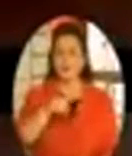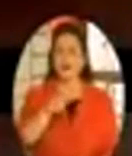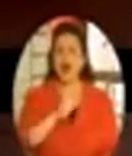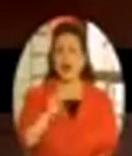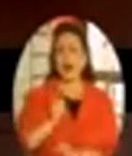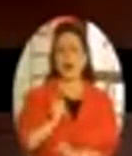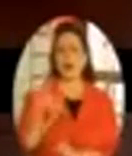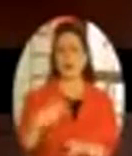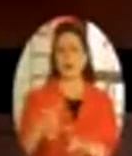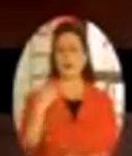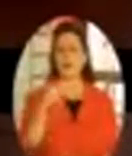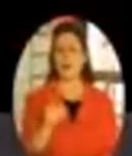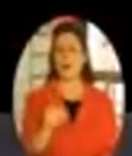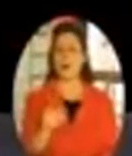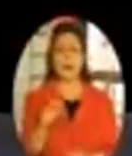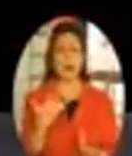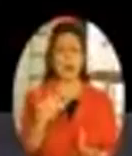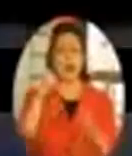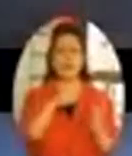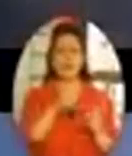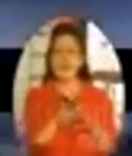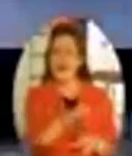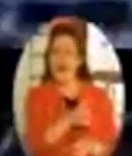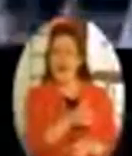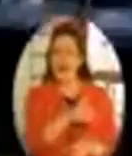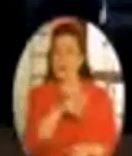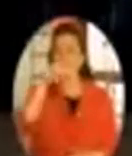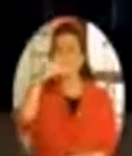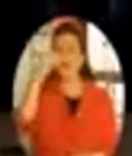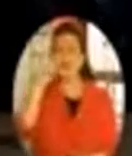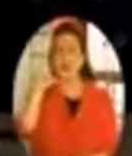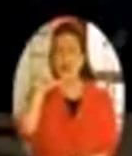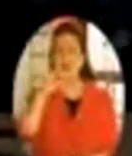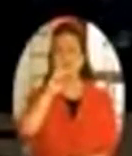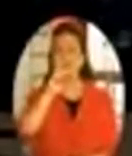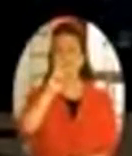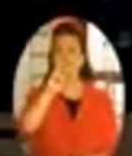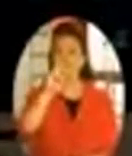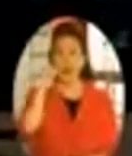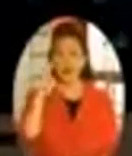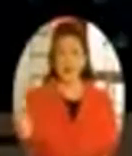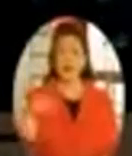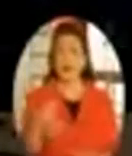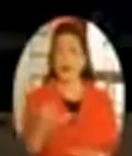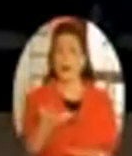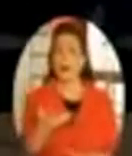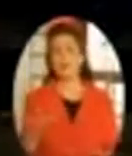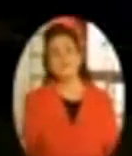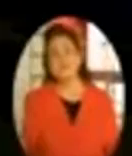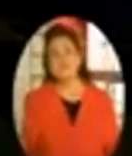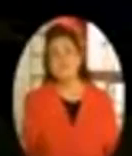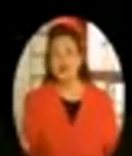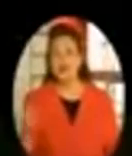היו שם. איך ידעו תושבי מג'דל שמס שהאמבולנס כזה הולך להגיע? זה עניין אחד. ודבר שני, ואת זה